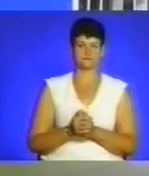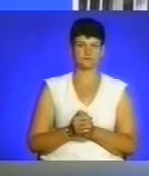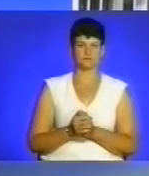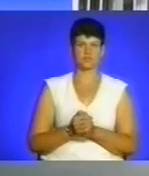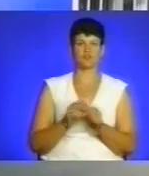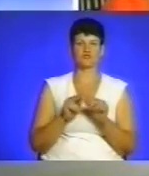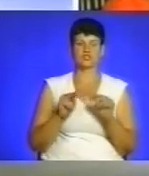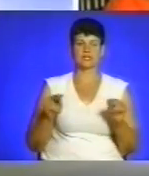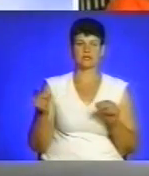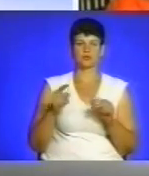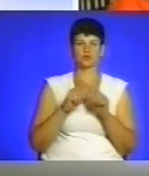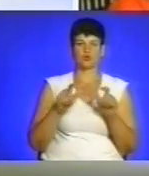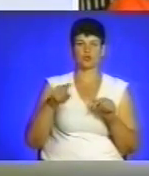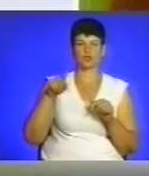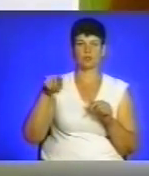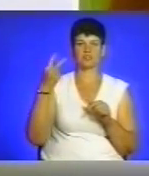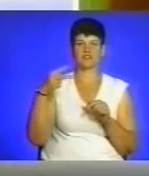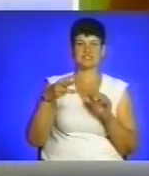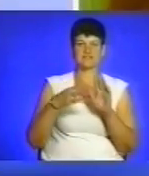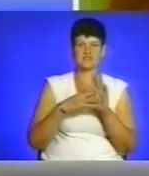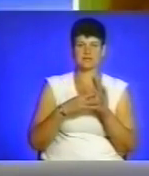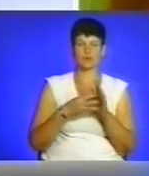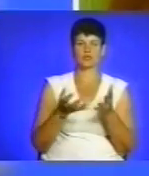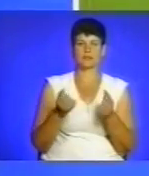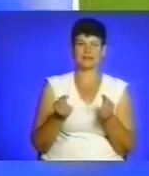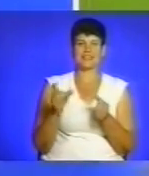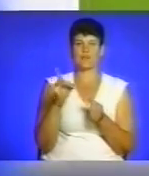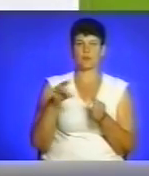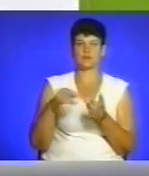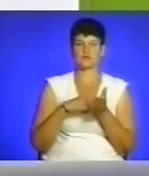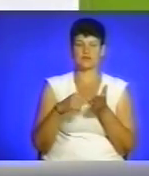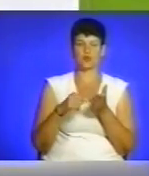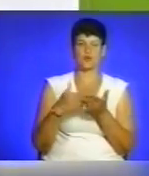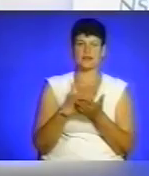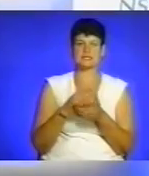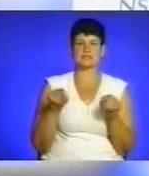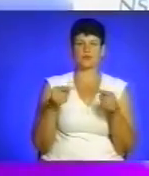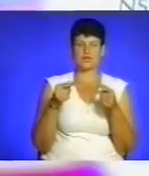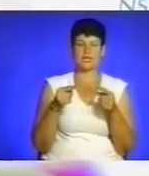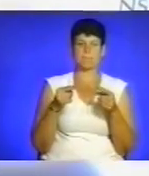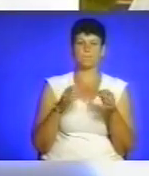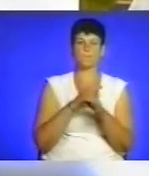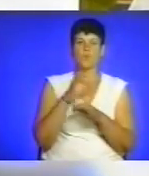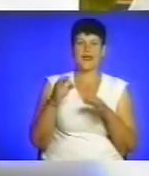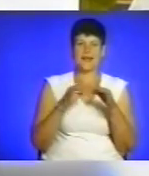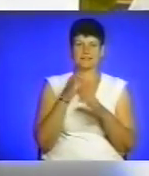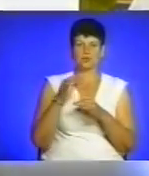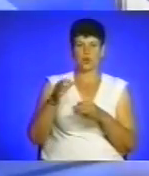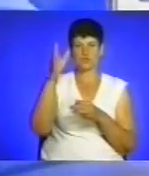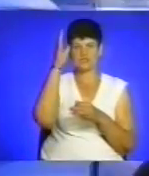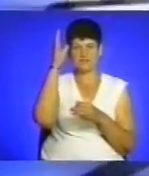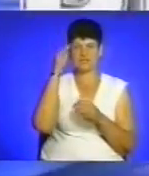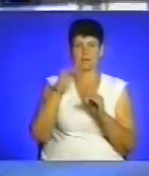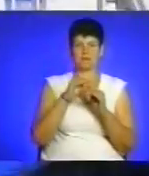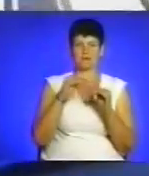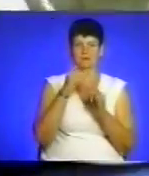Вчителі Тернопільської школи номер 28 отримали європейську відзнаку якості за створення проєкту на міжнародній освітній платформі «ІТВІНІНГ».